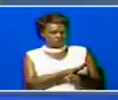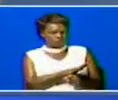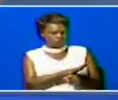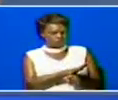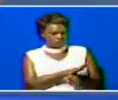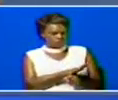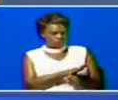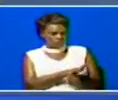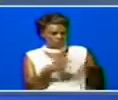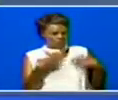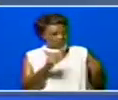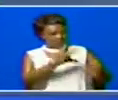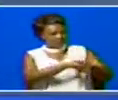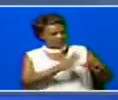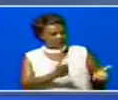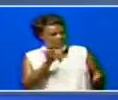wale ambao walikusika?